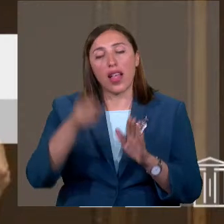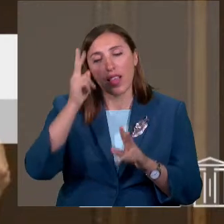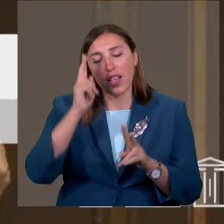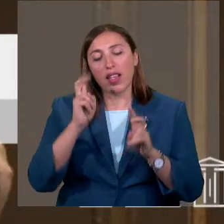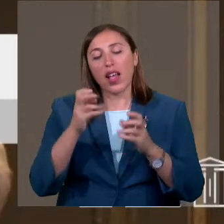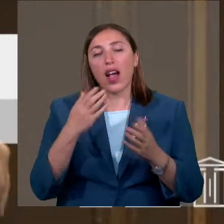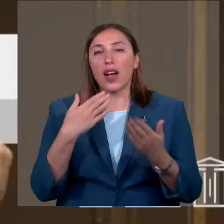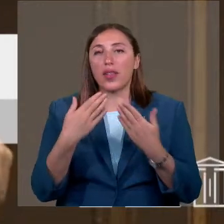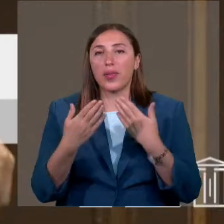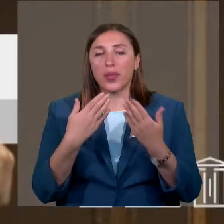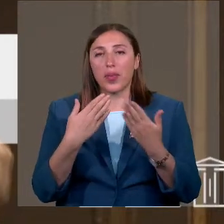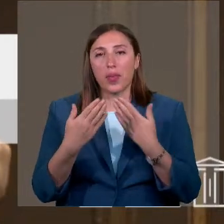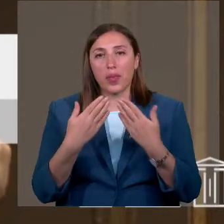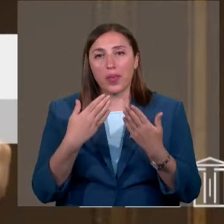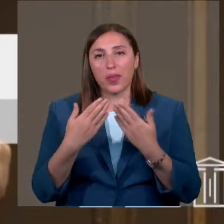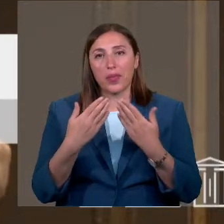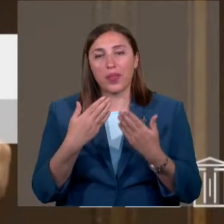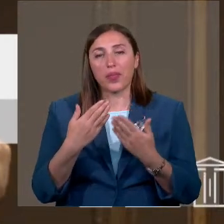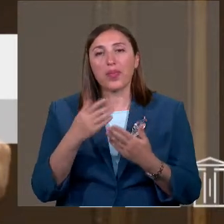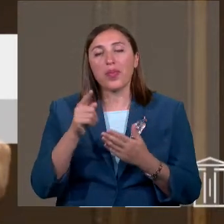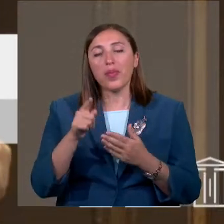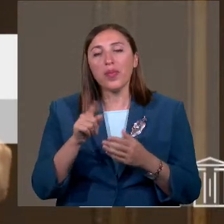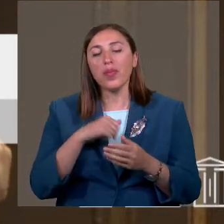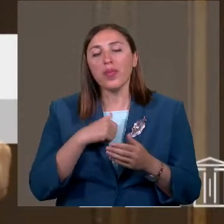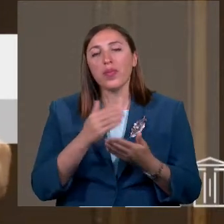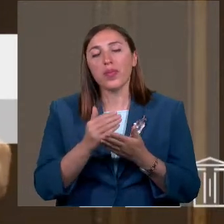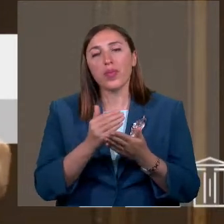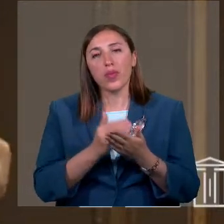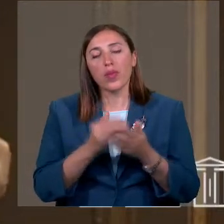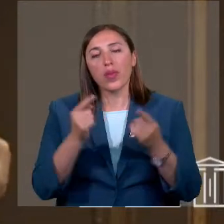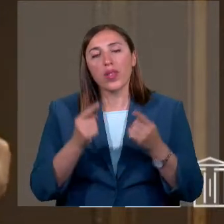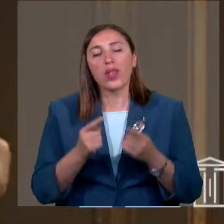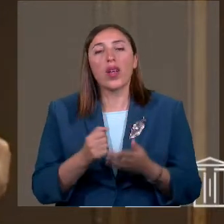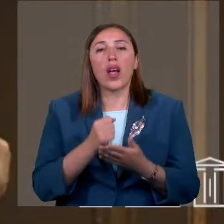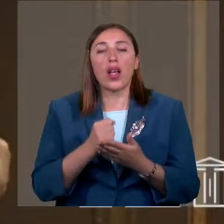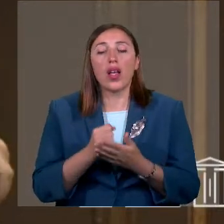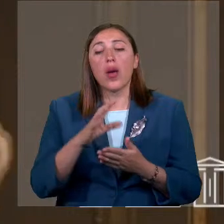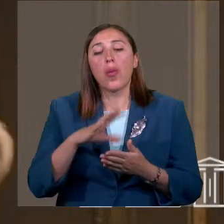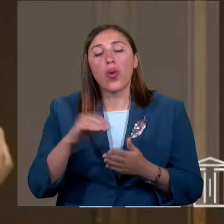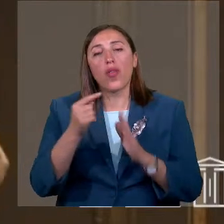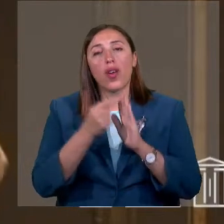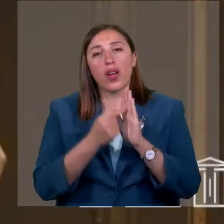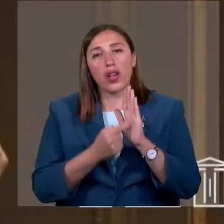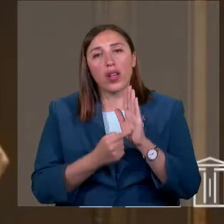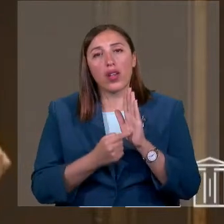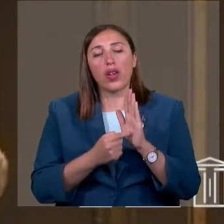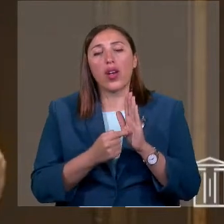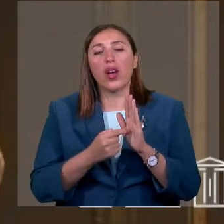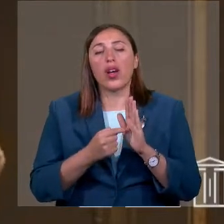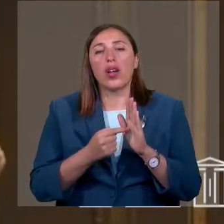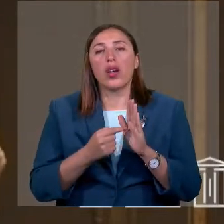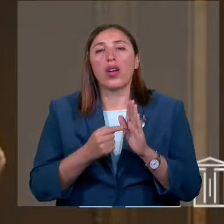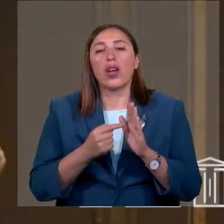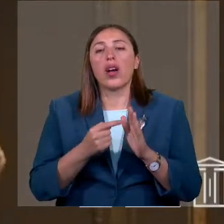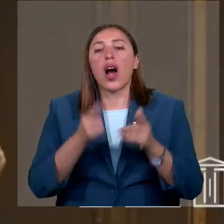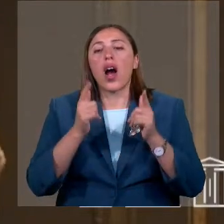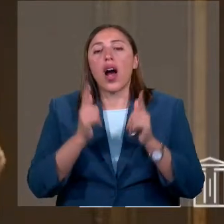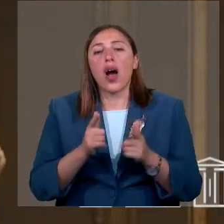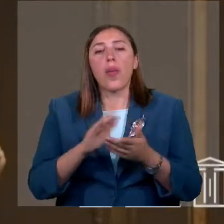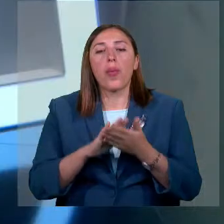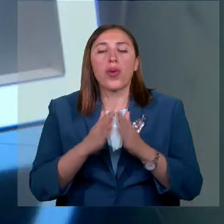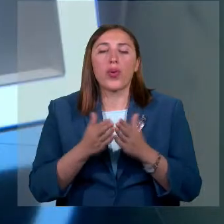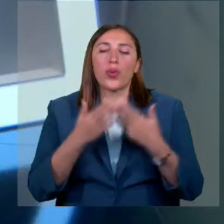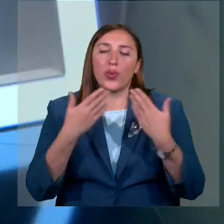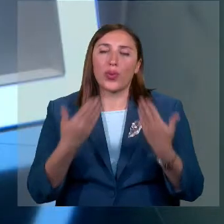դիվանագիտական հարաբերությունները Վիեննայի կոնվենցիայի շրջանակներում հաստատելն է։ Մնացած բոլոր կետերում չկա հստակ